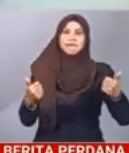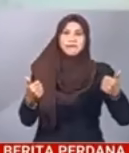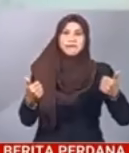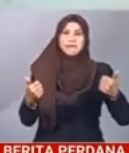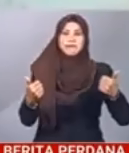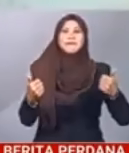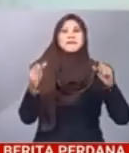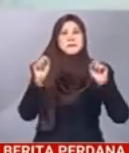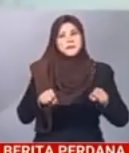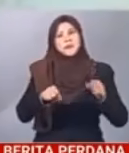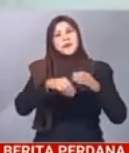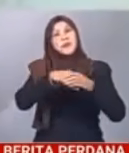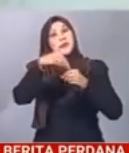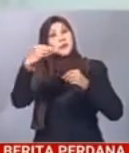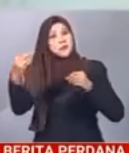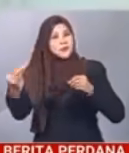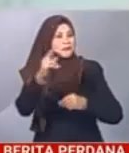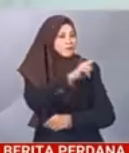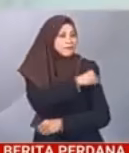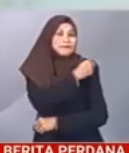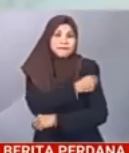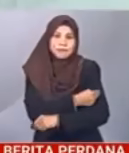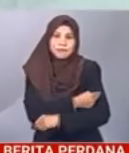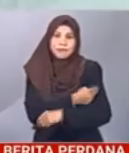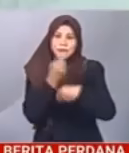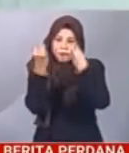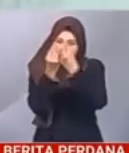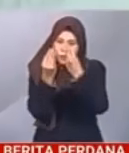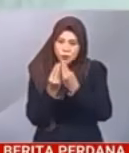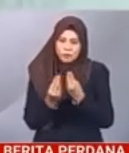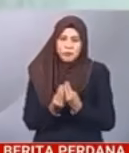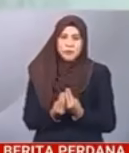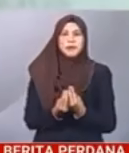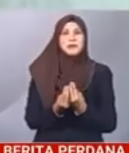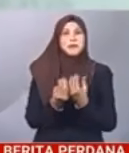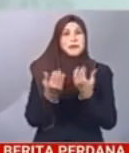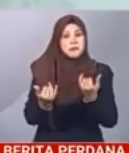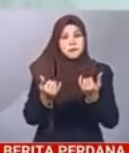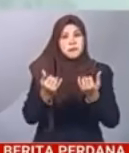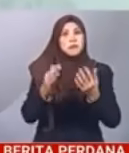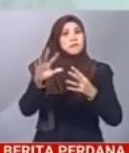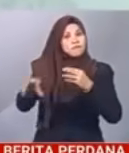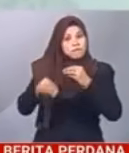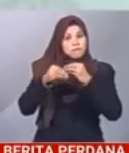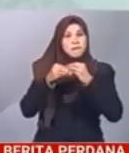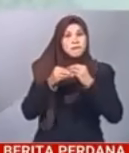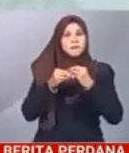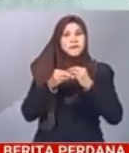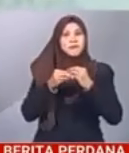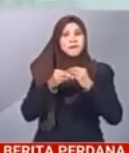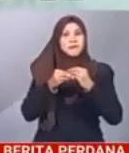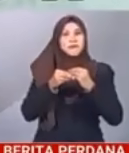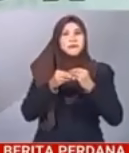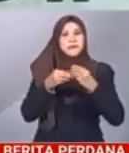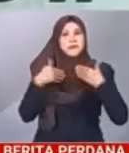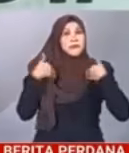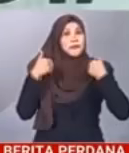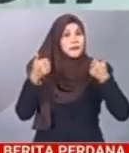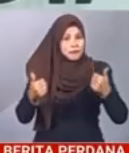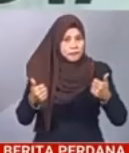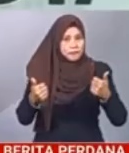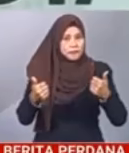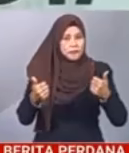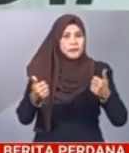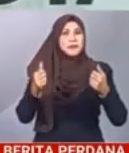dicas padahal ini ini menjadikan jumlah kinetik Kristen telah pulih sepenuhnya TP jangkitan qobid 19